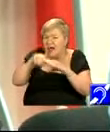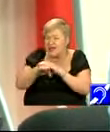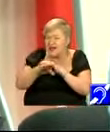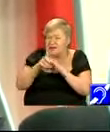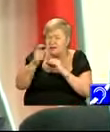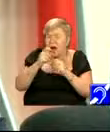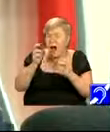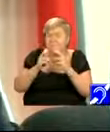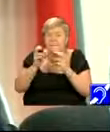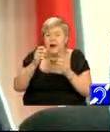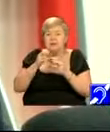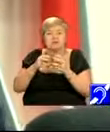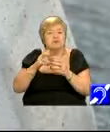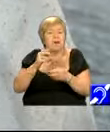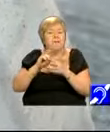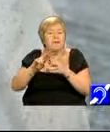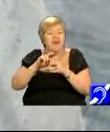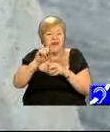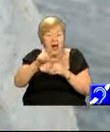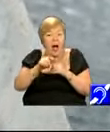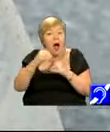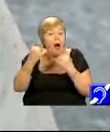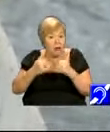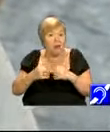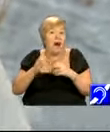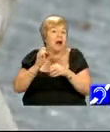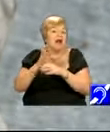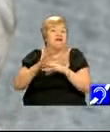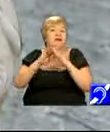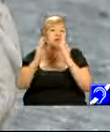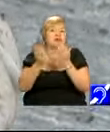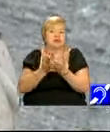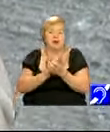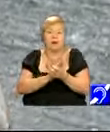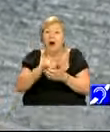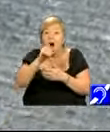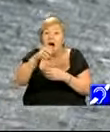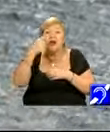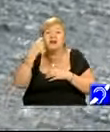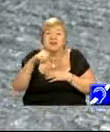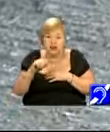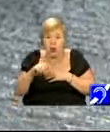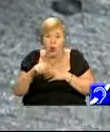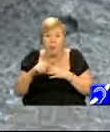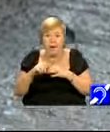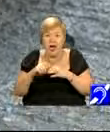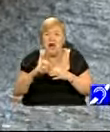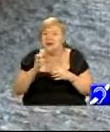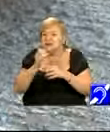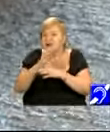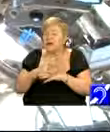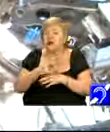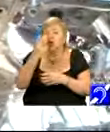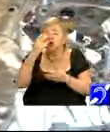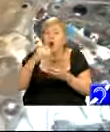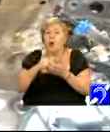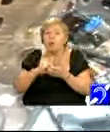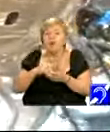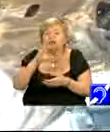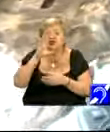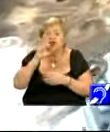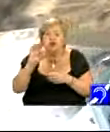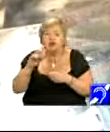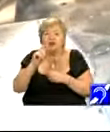interior, acum s-au recalificat. Catalizatoarele sunt destul de scumpe. Pe piața de profil se vând și cu 2500 de lei